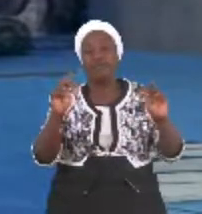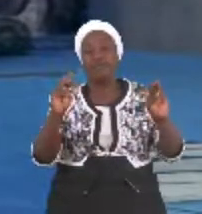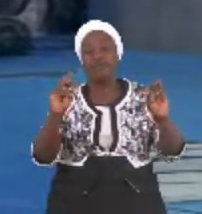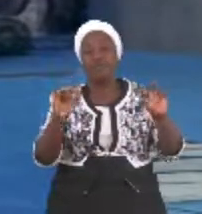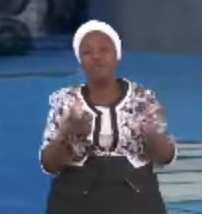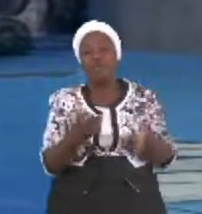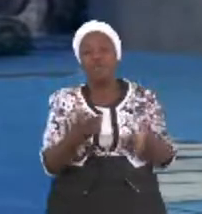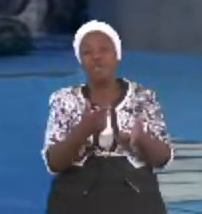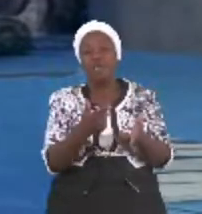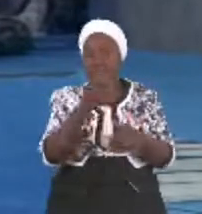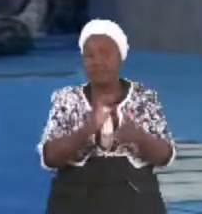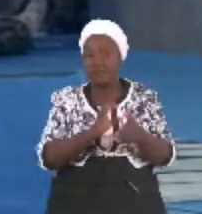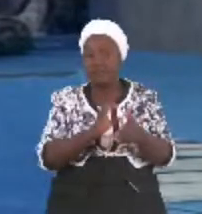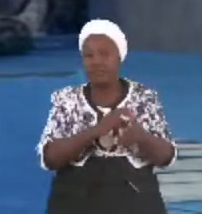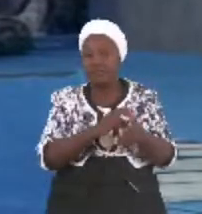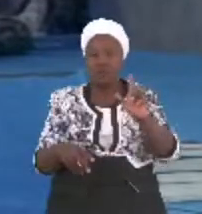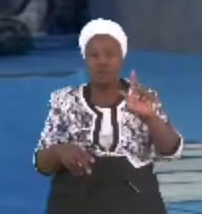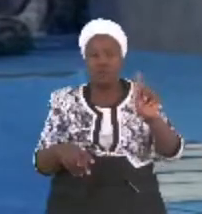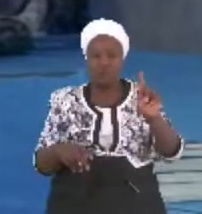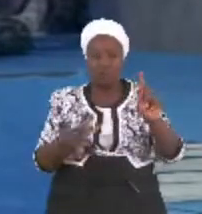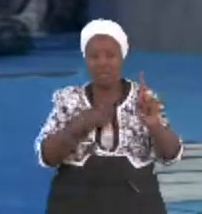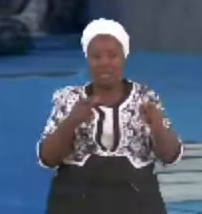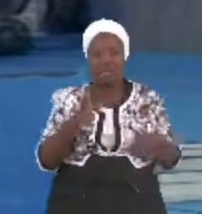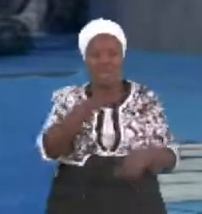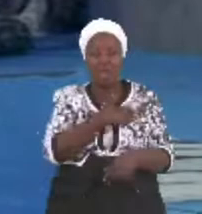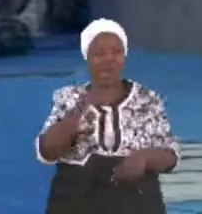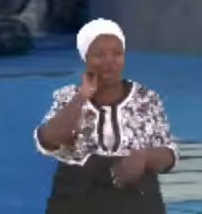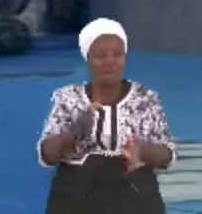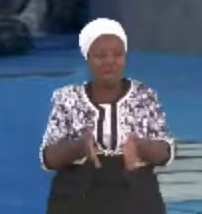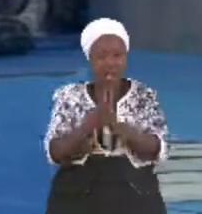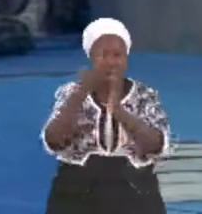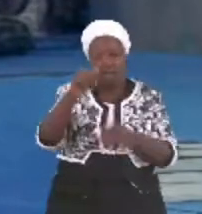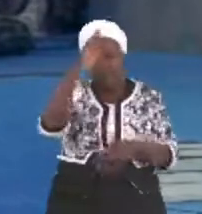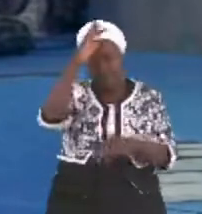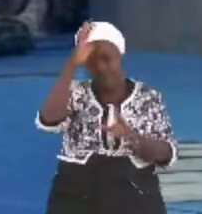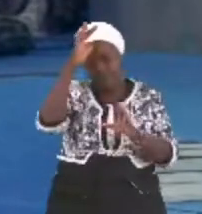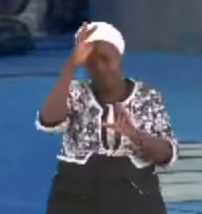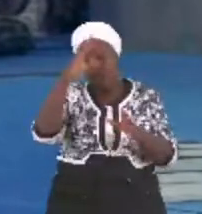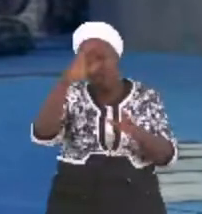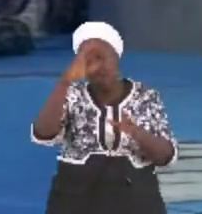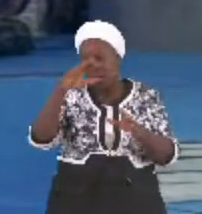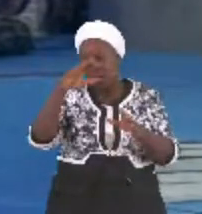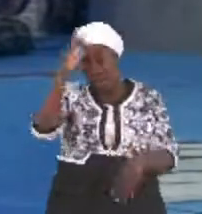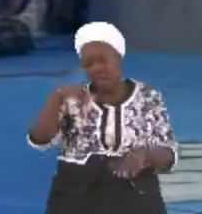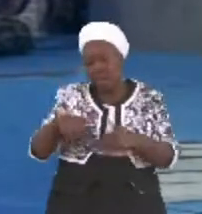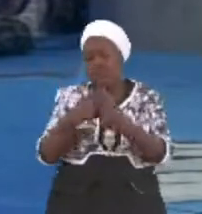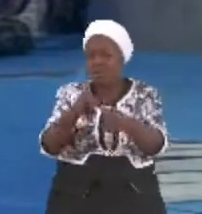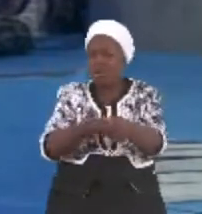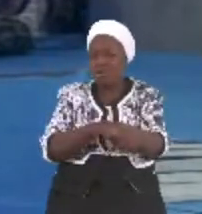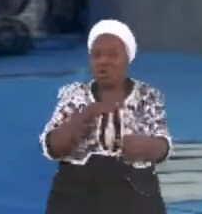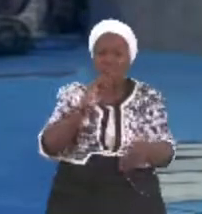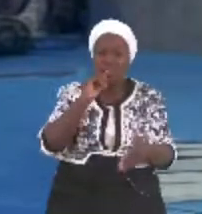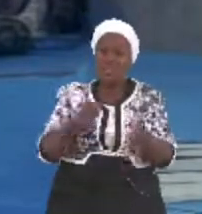écumant. Verset 21. Jésus demanda au Père, combien a-t-il de temps que cela lui arrive? Depuis